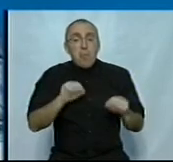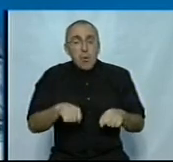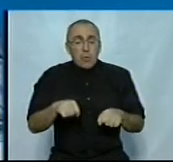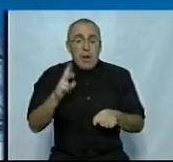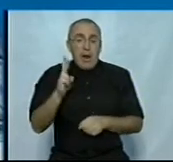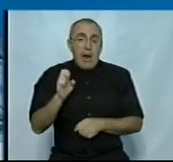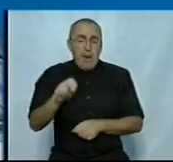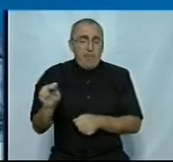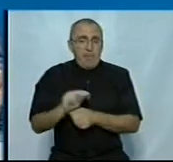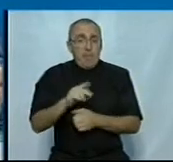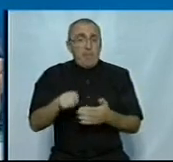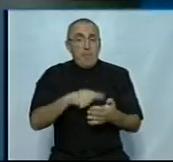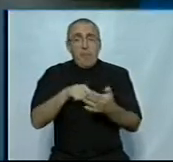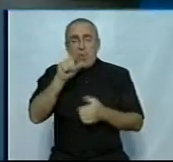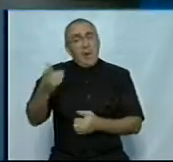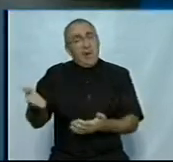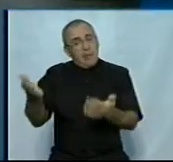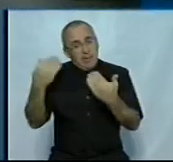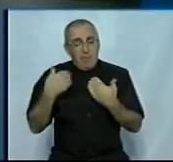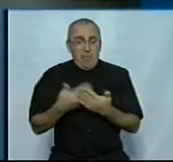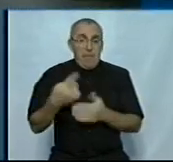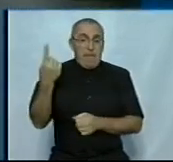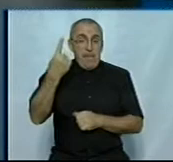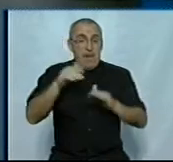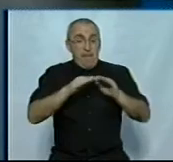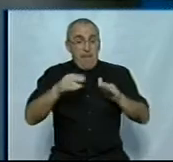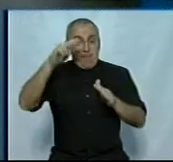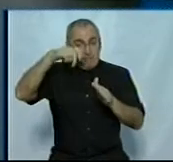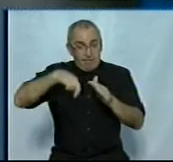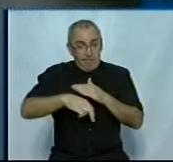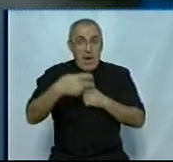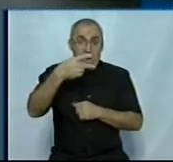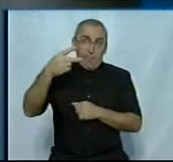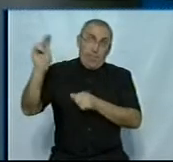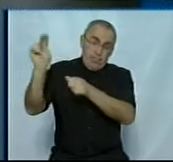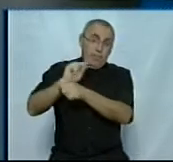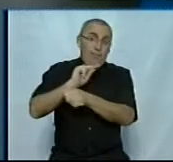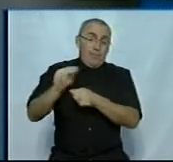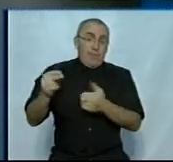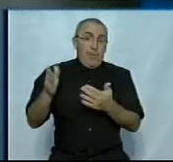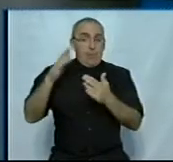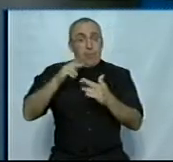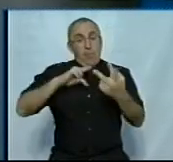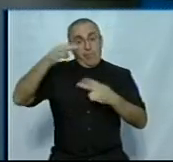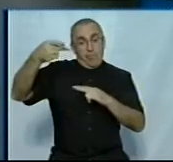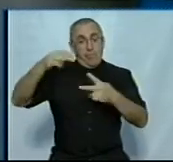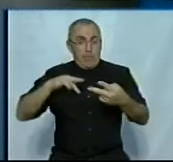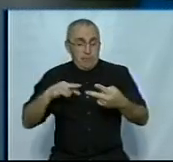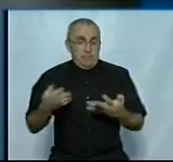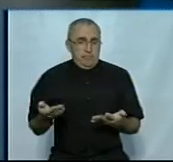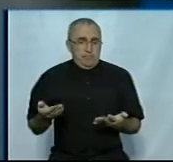капітально ремонтувати. Це до питання того, що люди кажуть, а давайте ми от на перший поверх спустимося, а ви другий почнете ремонтувати, а потім навпаки. Ви